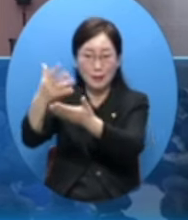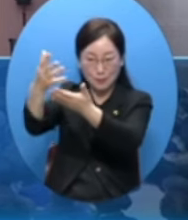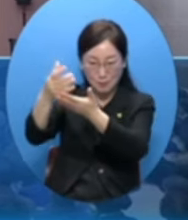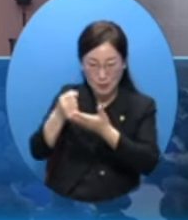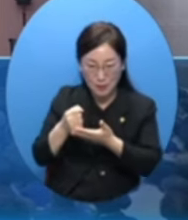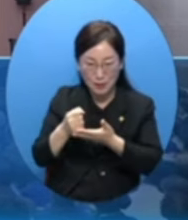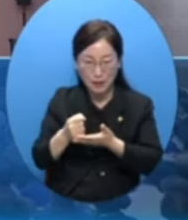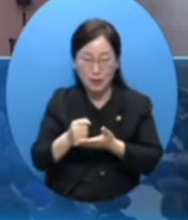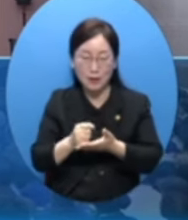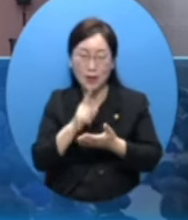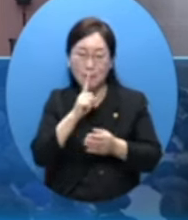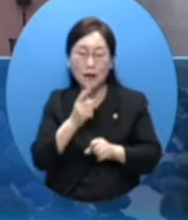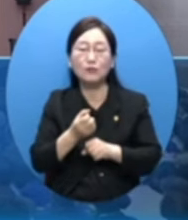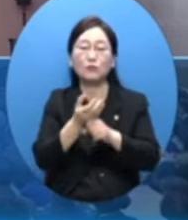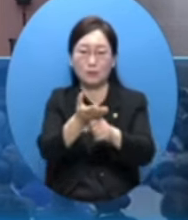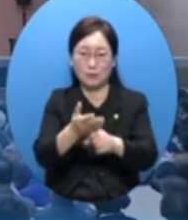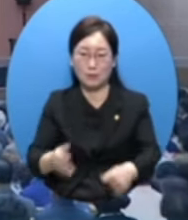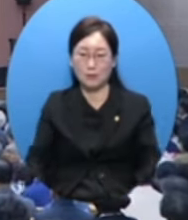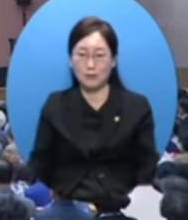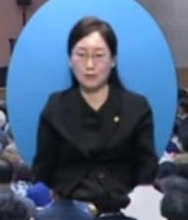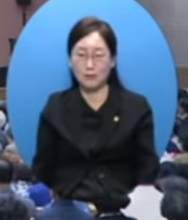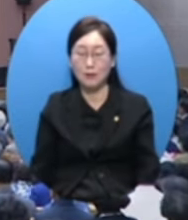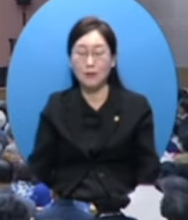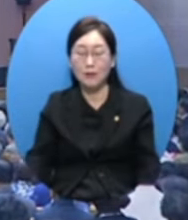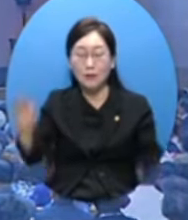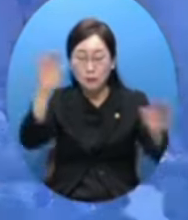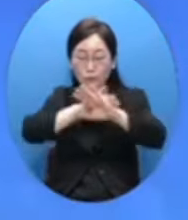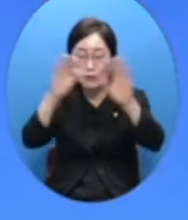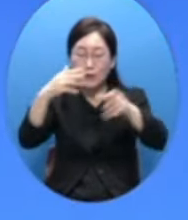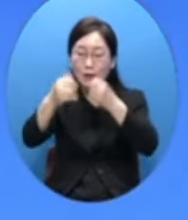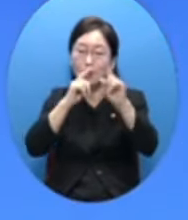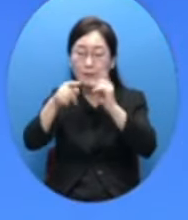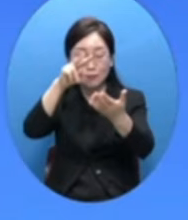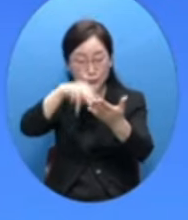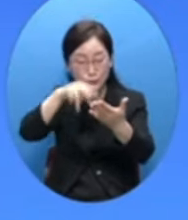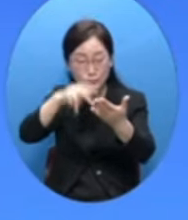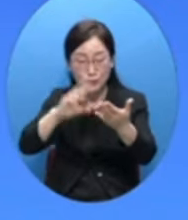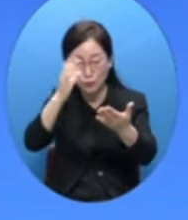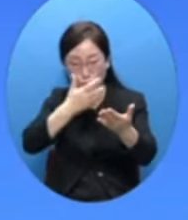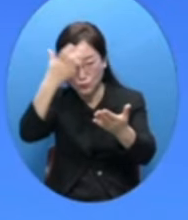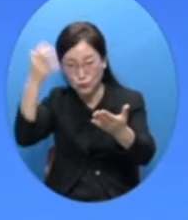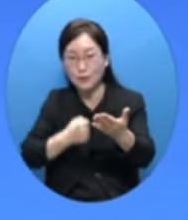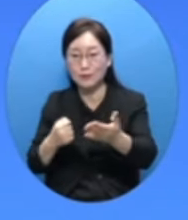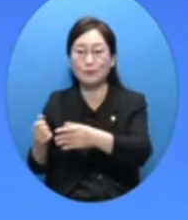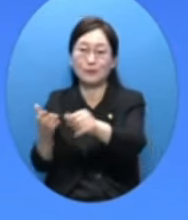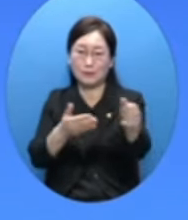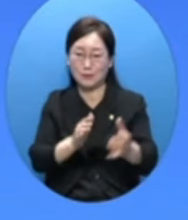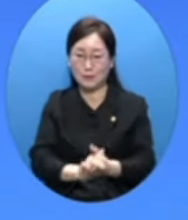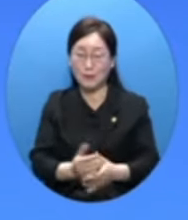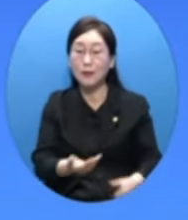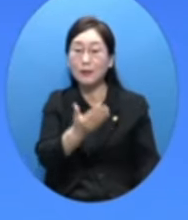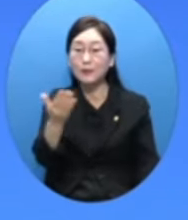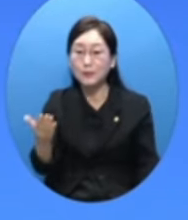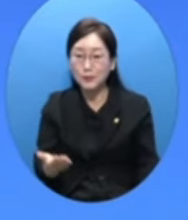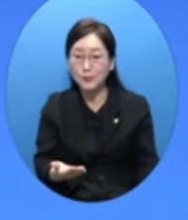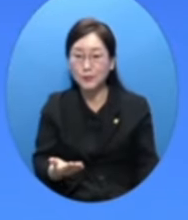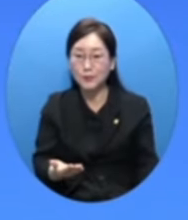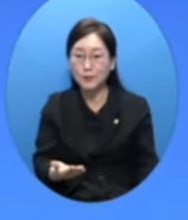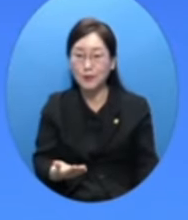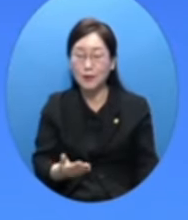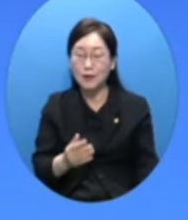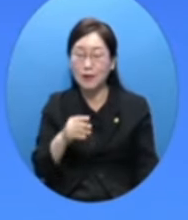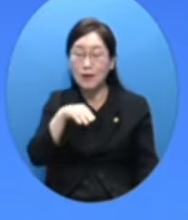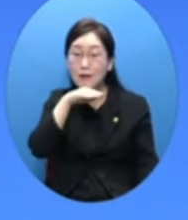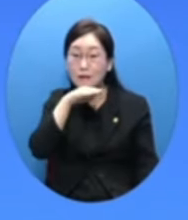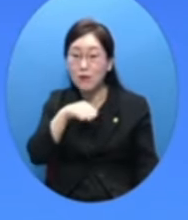말한 것입니다. 주여로 말씀을 묵상하면서 거룩한 꿈을 꾸시기 바랍니다. 여러분 에브라임 링컨 대통령은